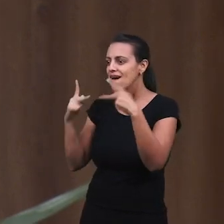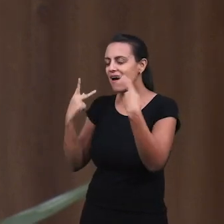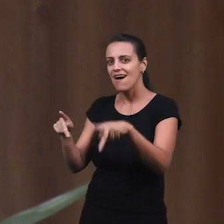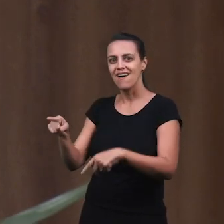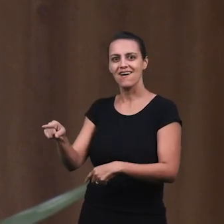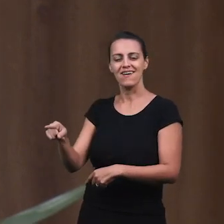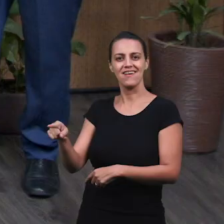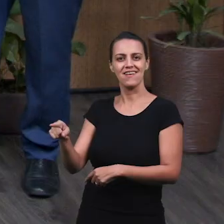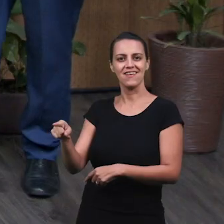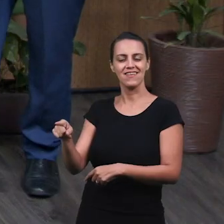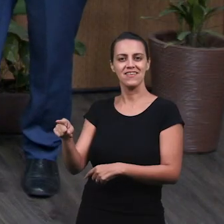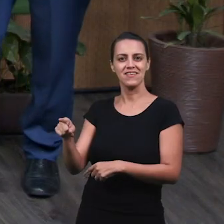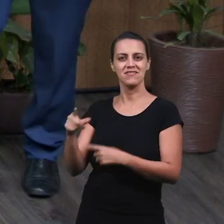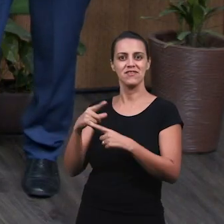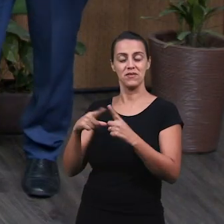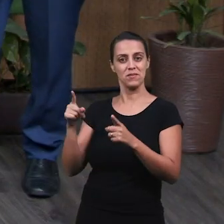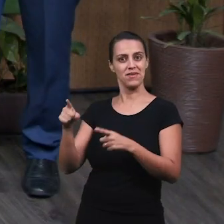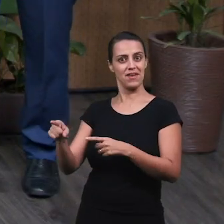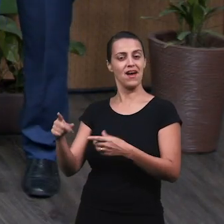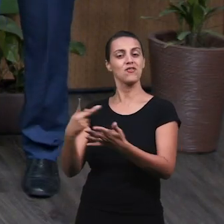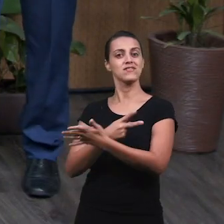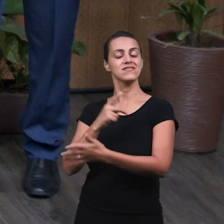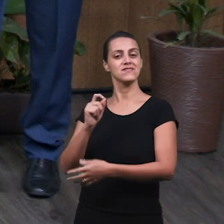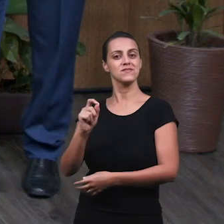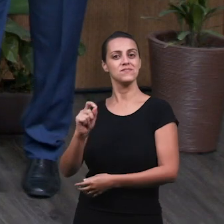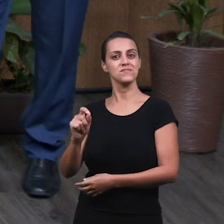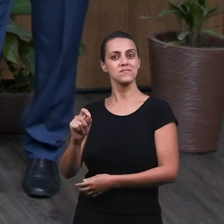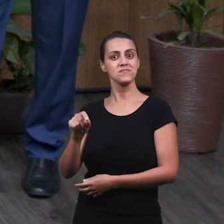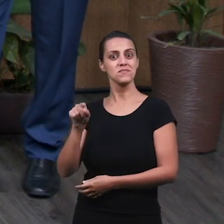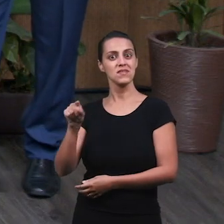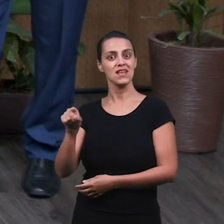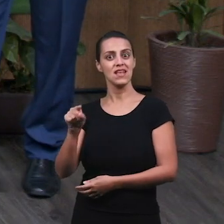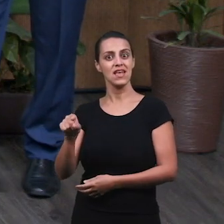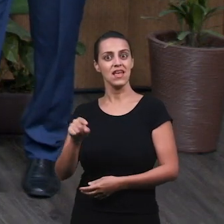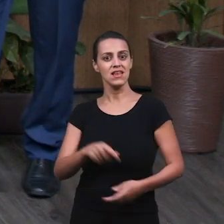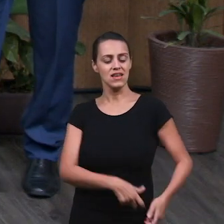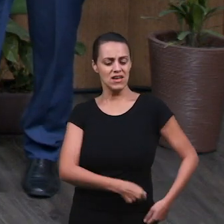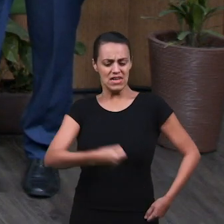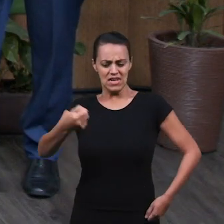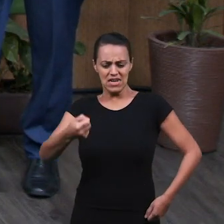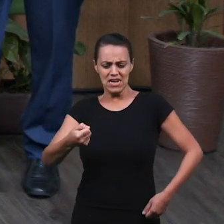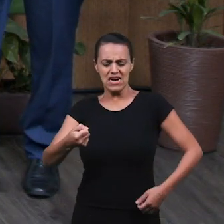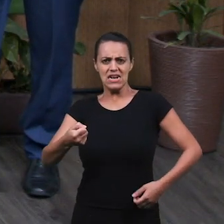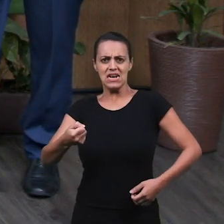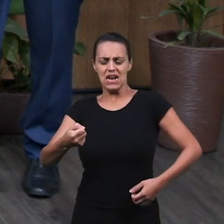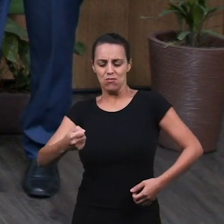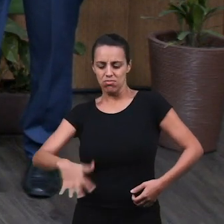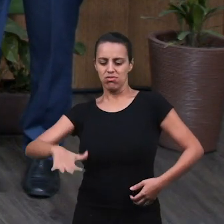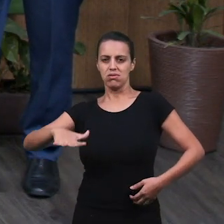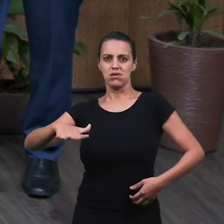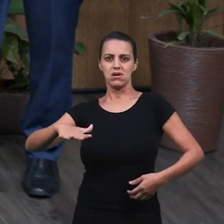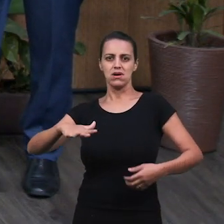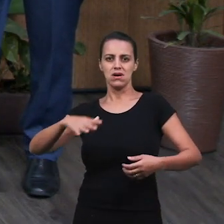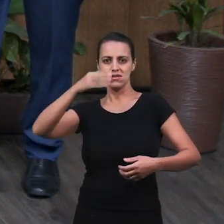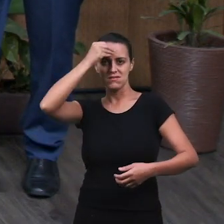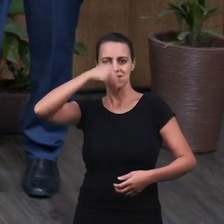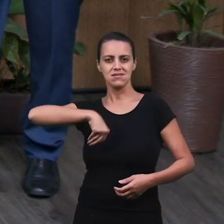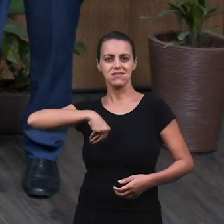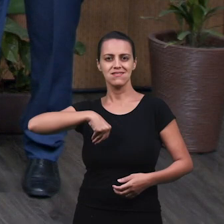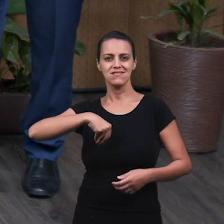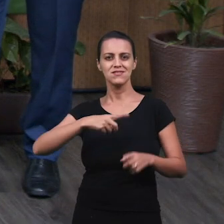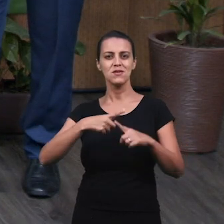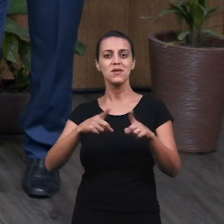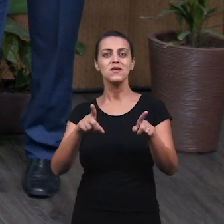il n'a pas seulement vu délivrer de la mort, comme si lui et sa maison ont été